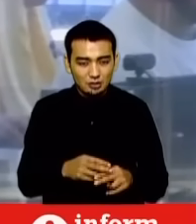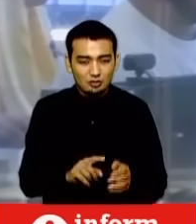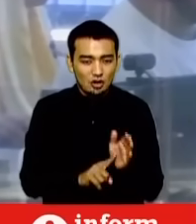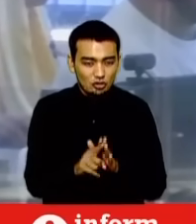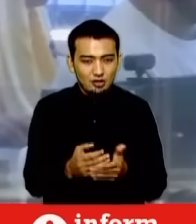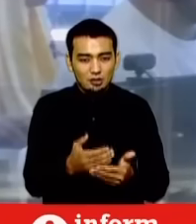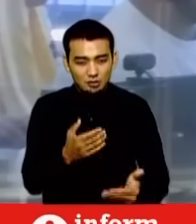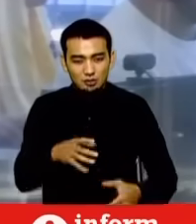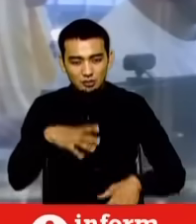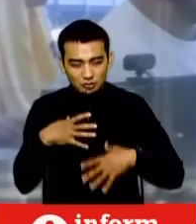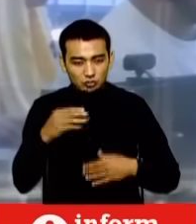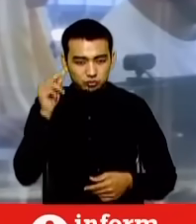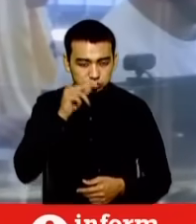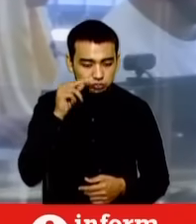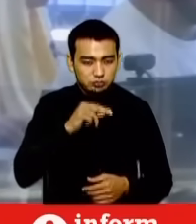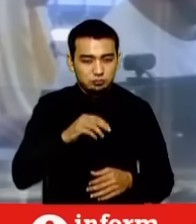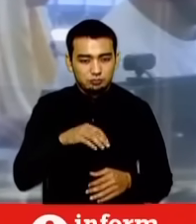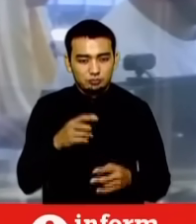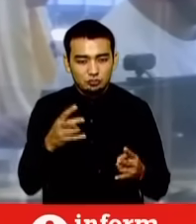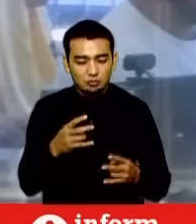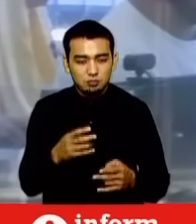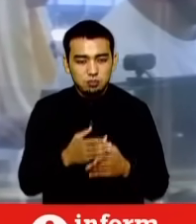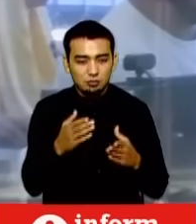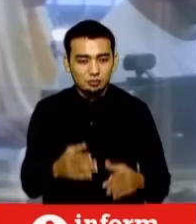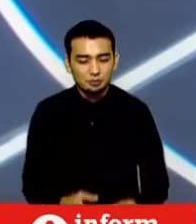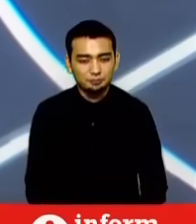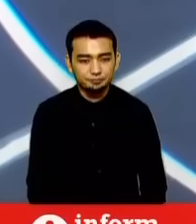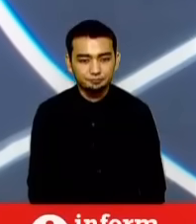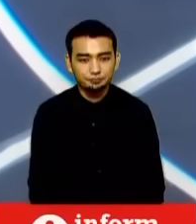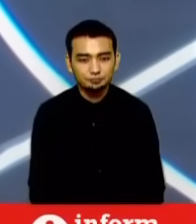мобильді қосымша білімін тексеруге мүмкіндік береді.